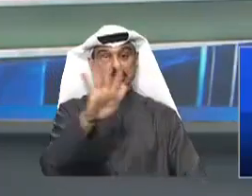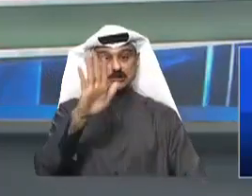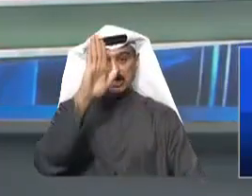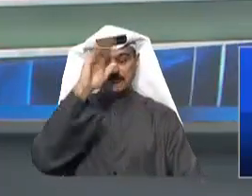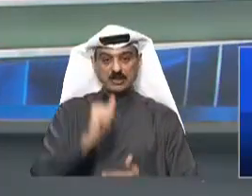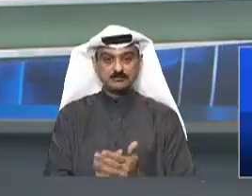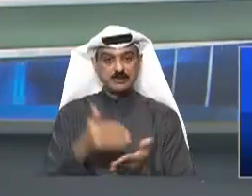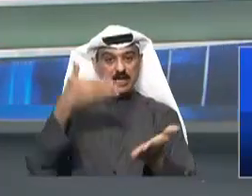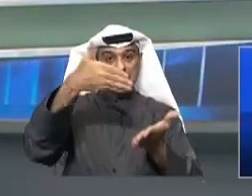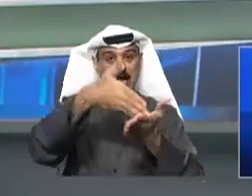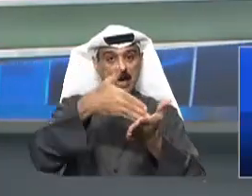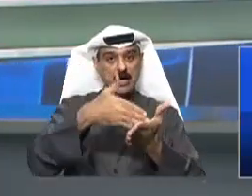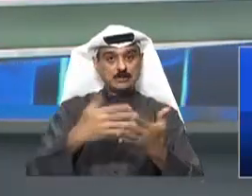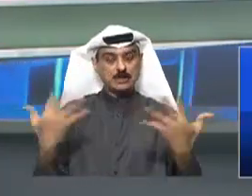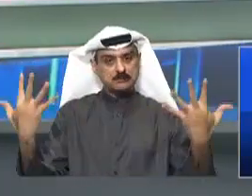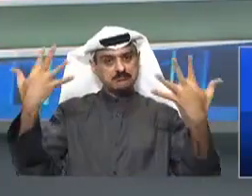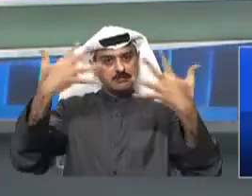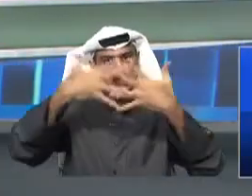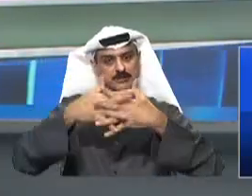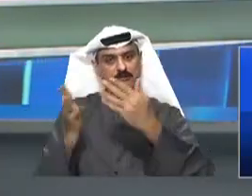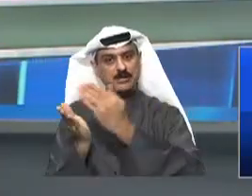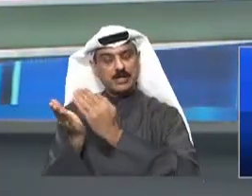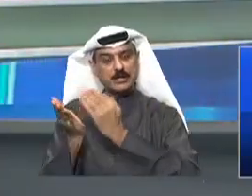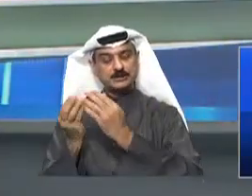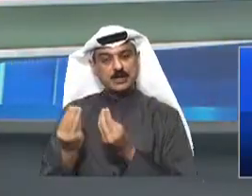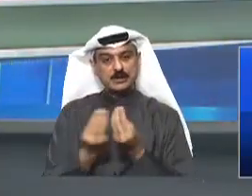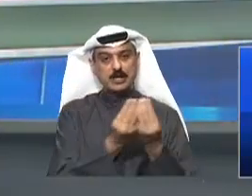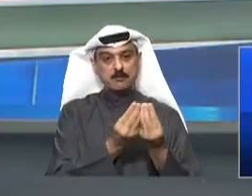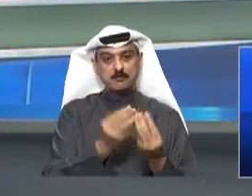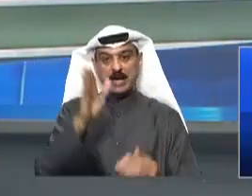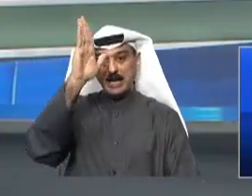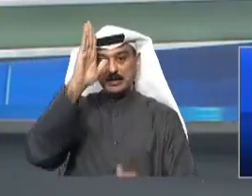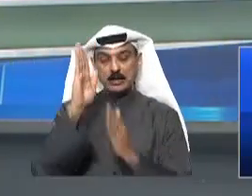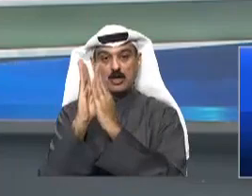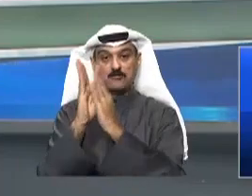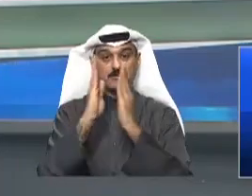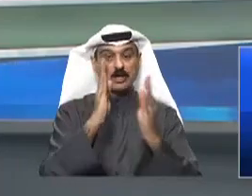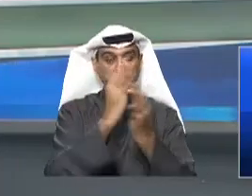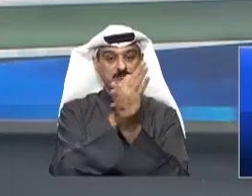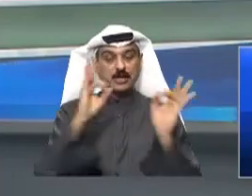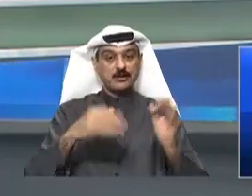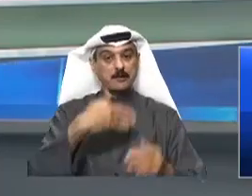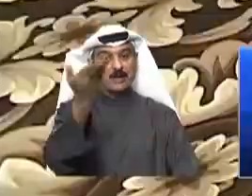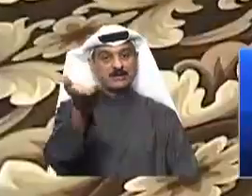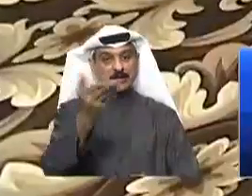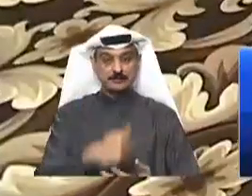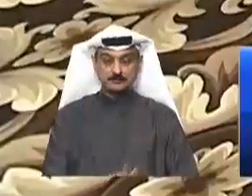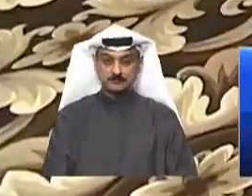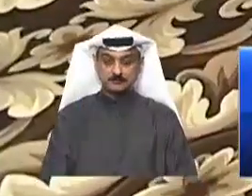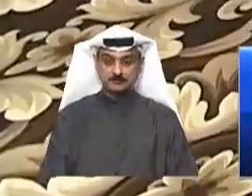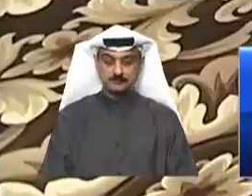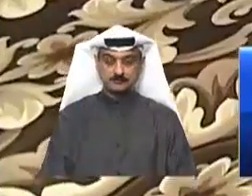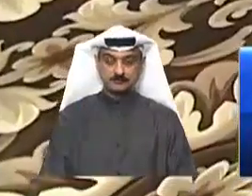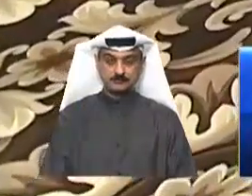الختامي إلى بناء التكامل الاقتصادي مع العراق في قطاعات واعدة.